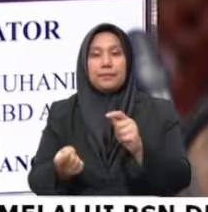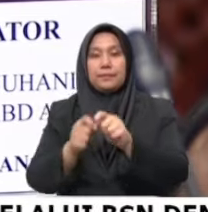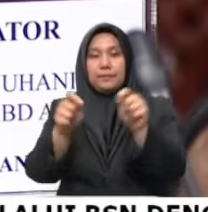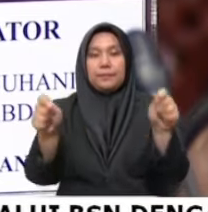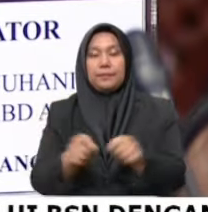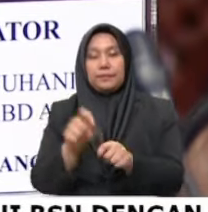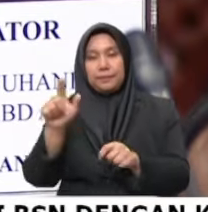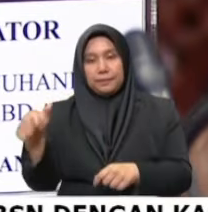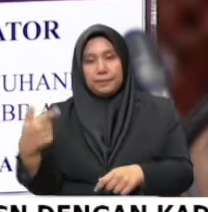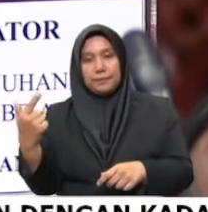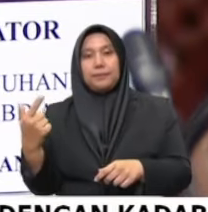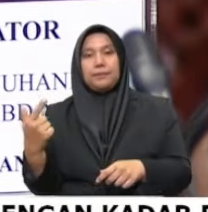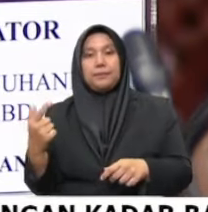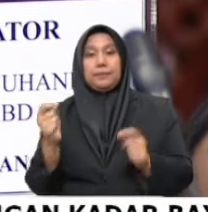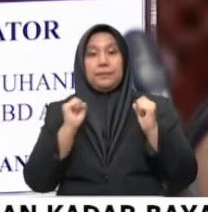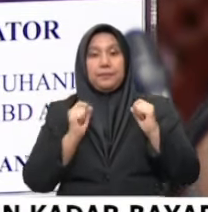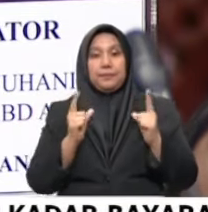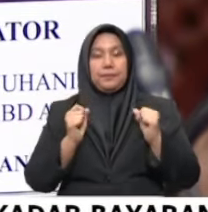luar negara?